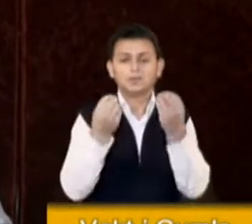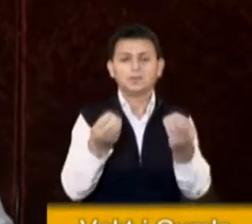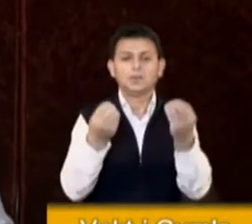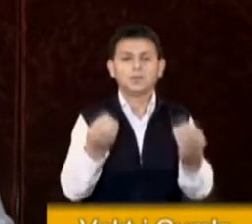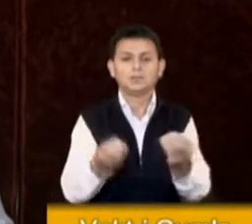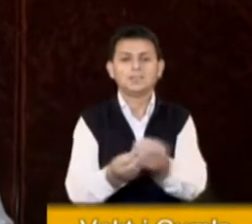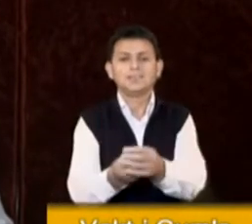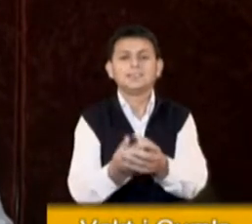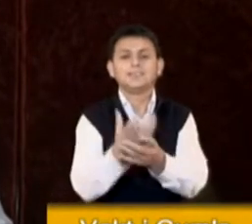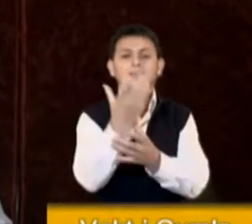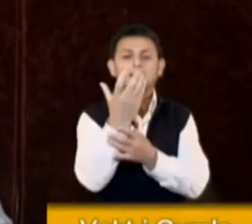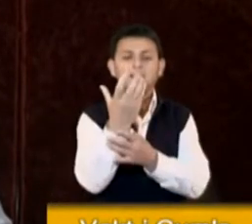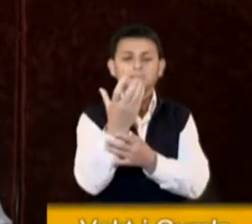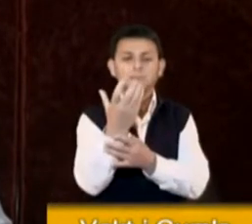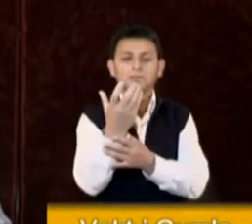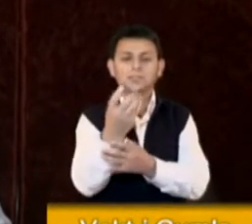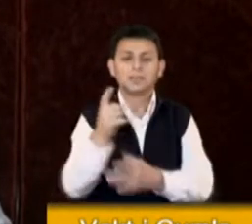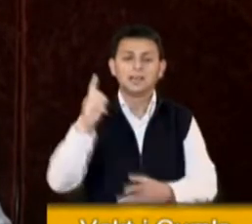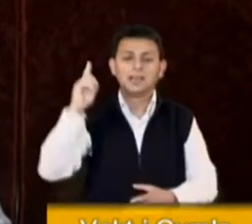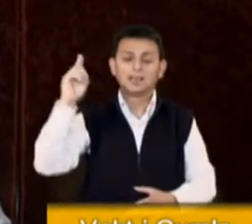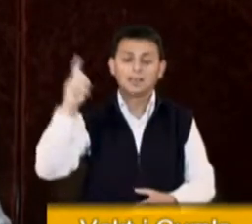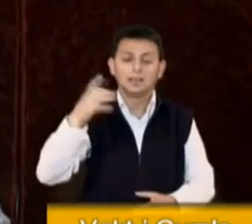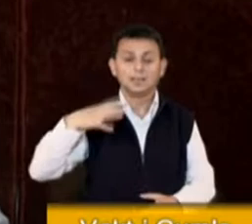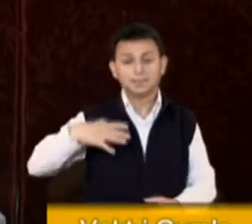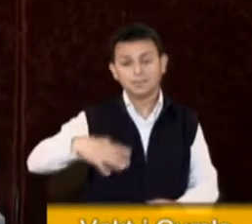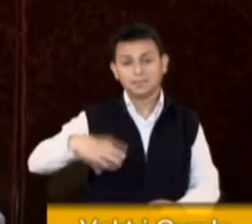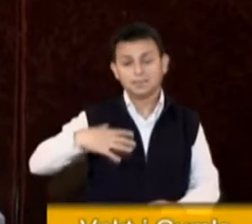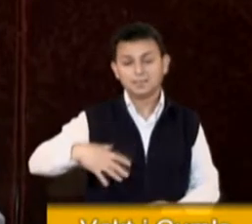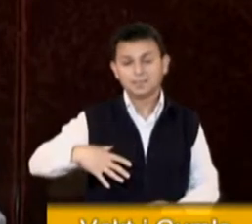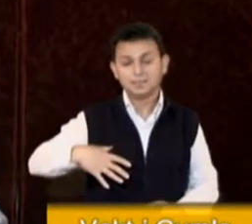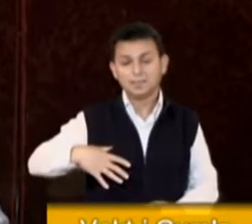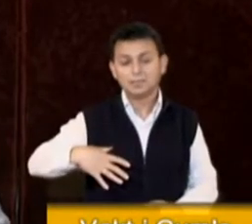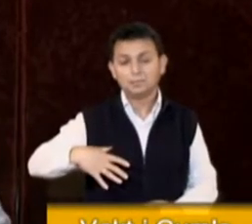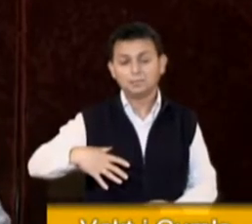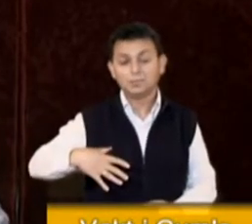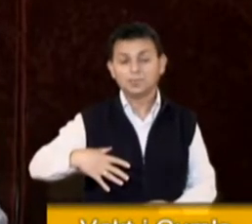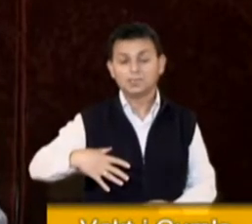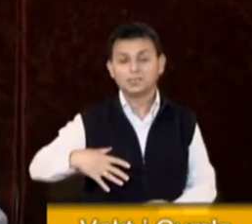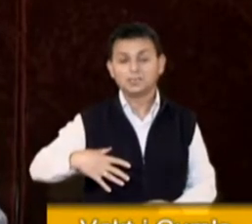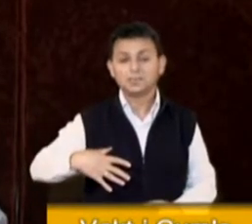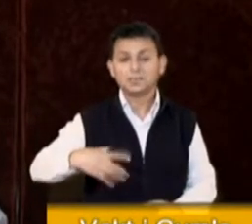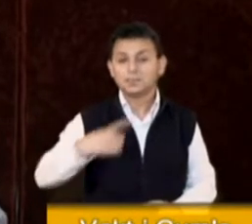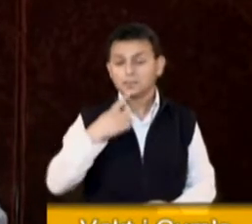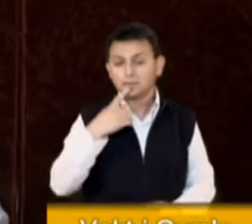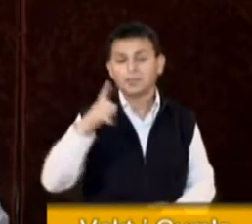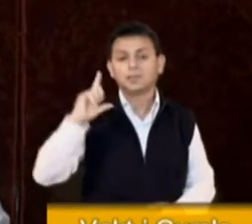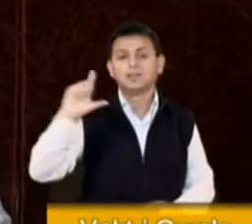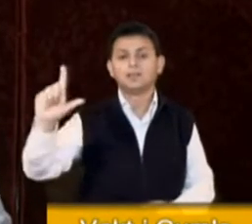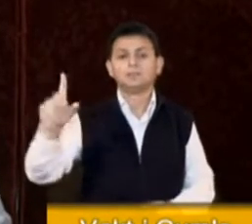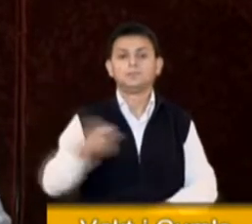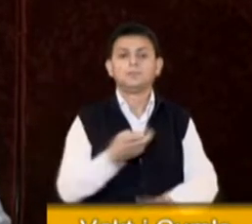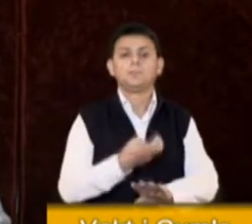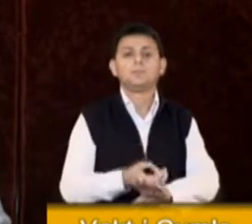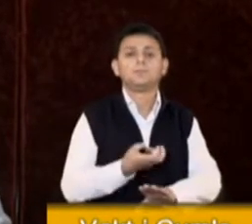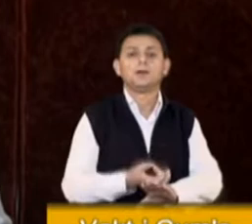Celle Celaluhu istemiş, murad etmiş, dilemiş ve ne güzel yaratmış manasında bu